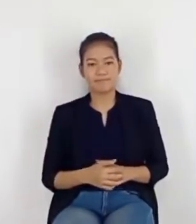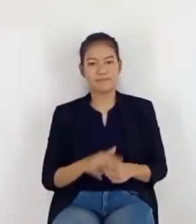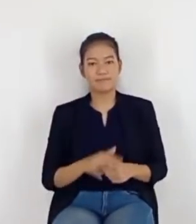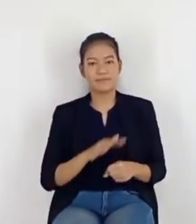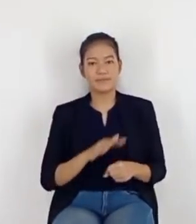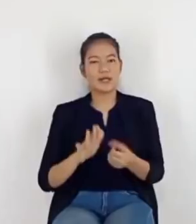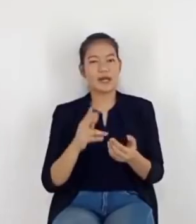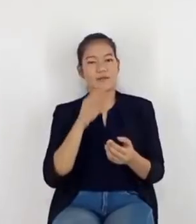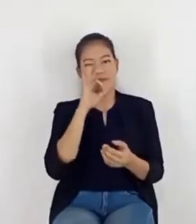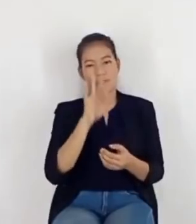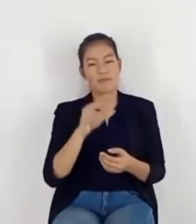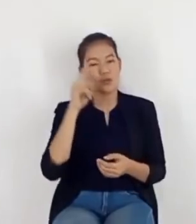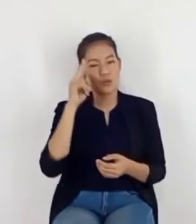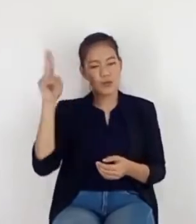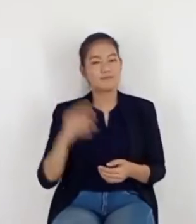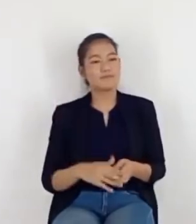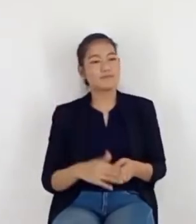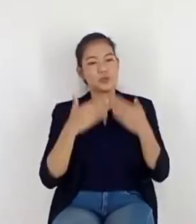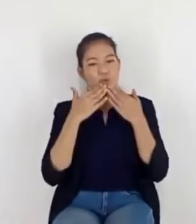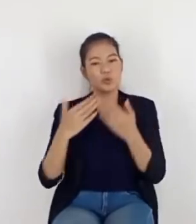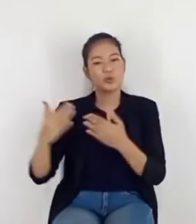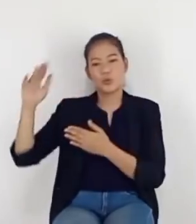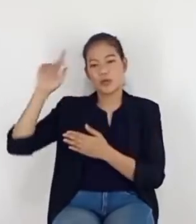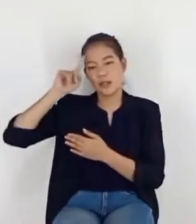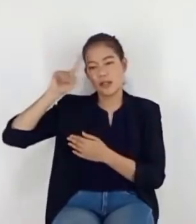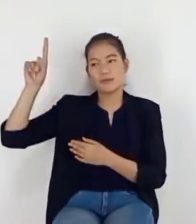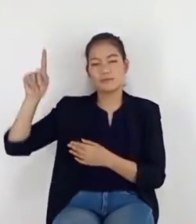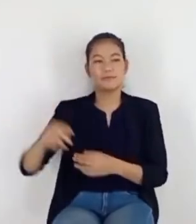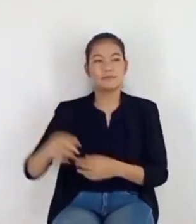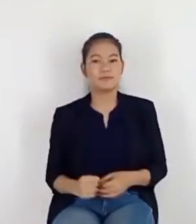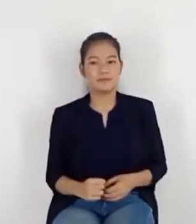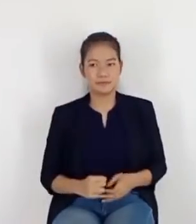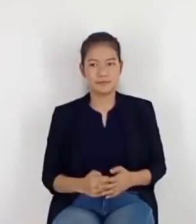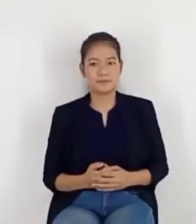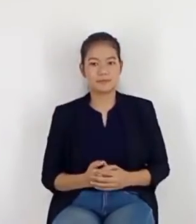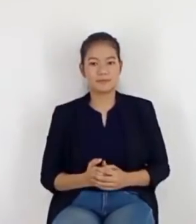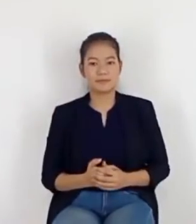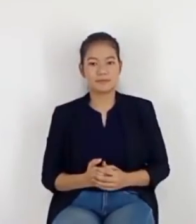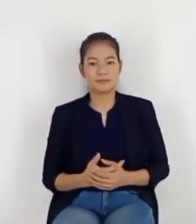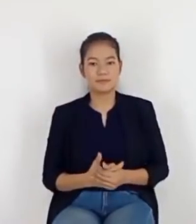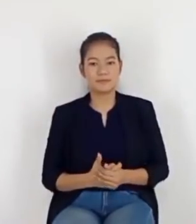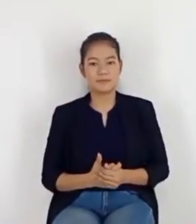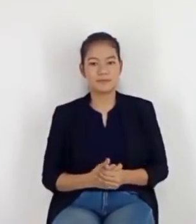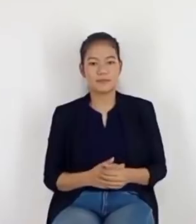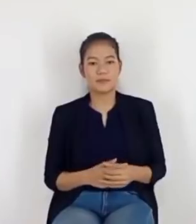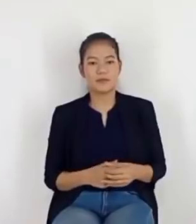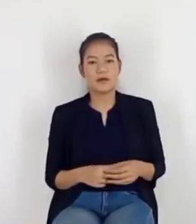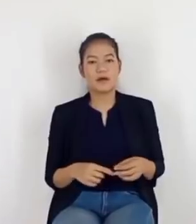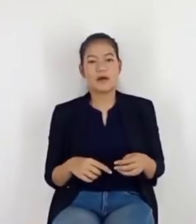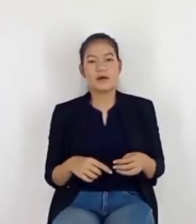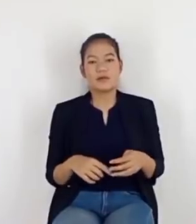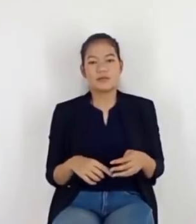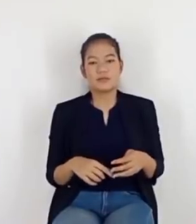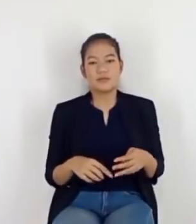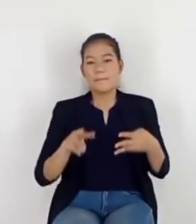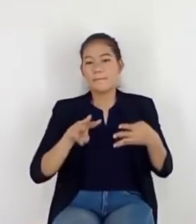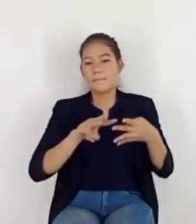Demikianlah sabda Tuhan. Syukur kepada Allah. Kita membaca Markus pasal 1 ayat